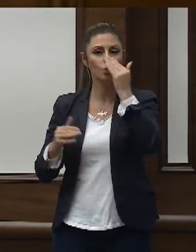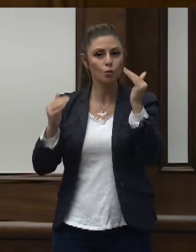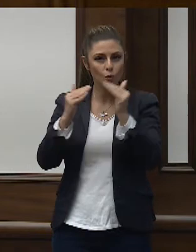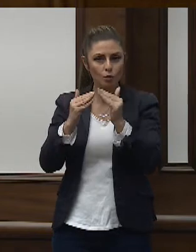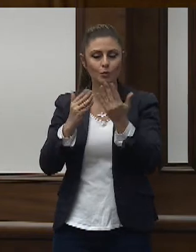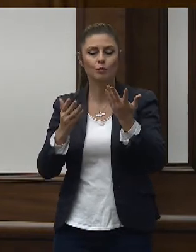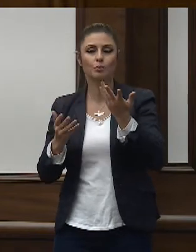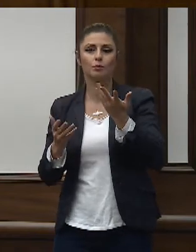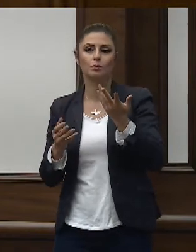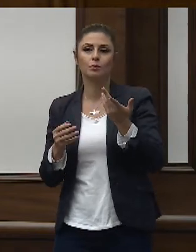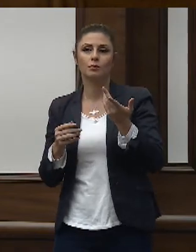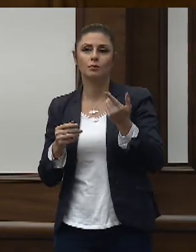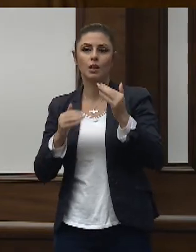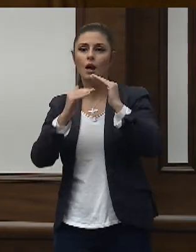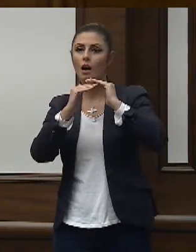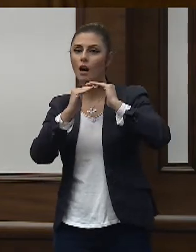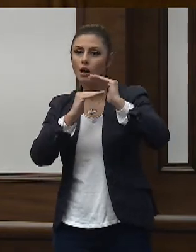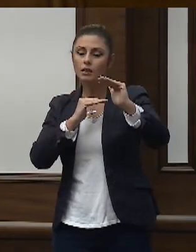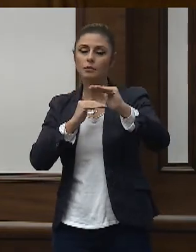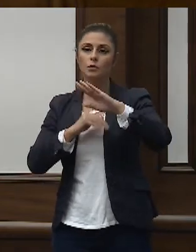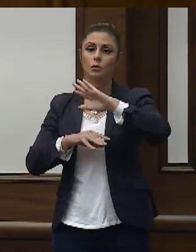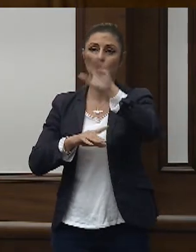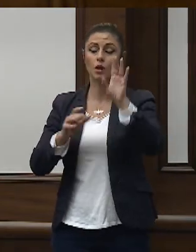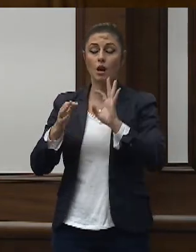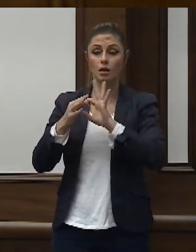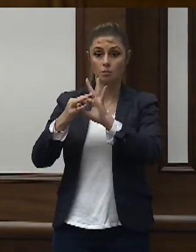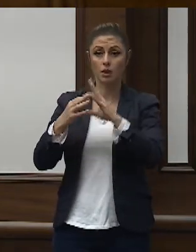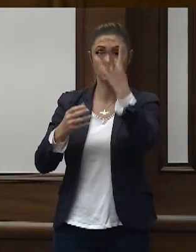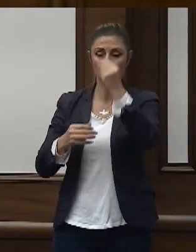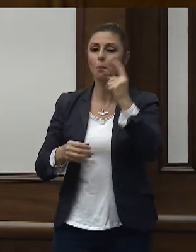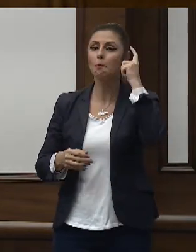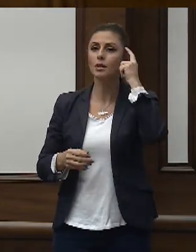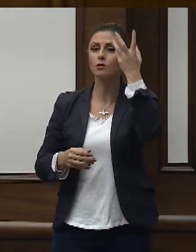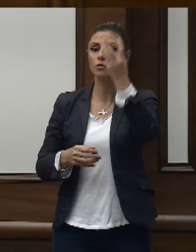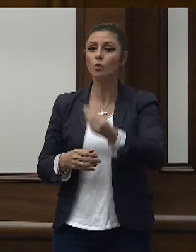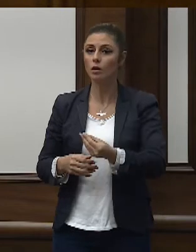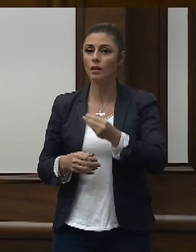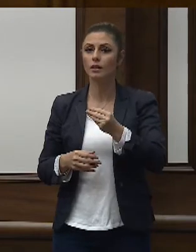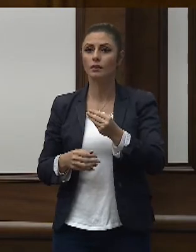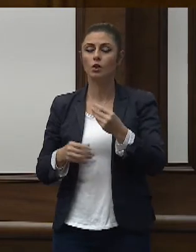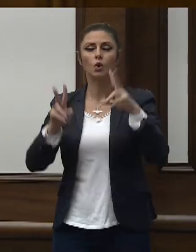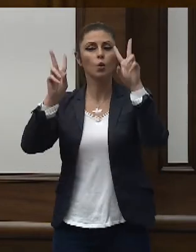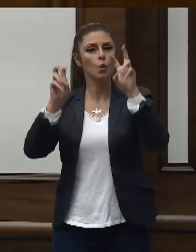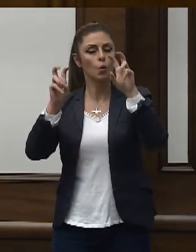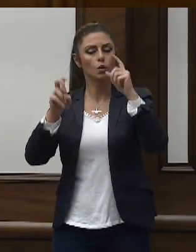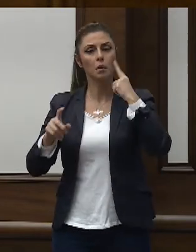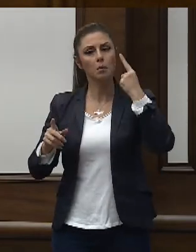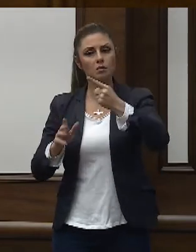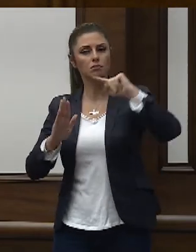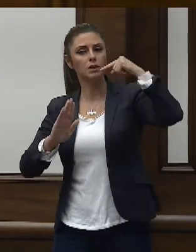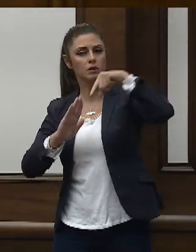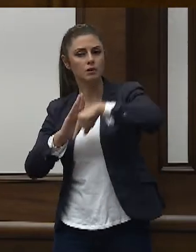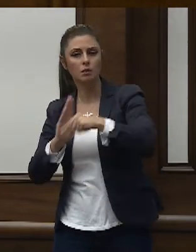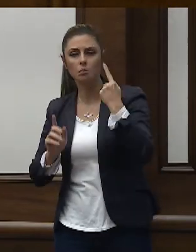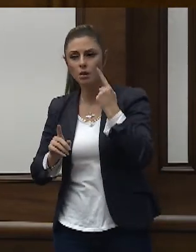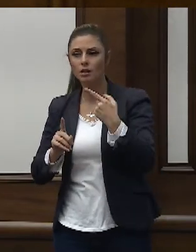halkımızı çok yakından ilgilendiren hizmetler olduğu bilincinde olarak olayları irdeleyip, o